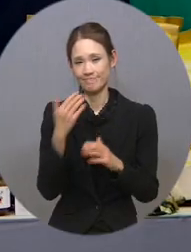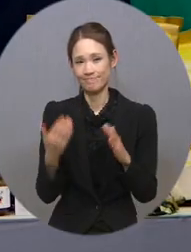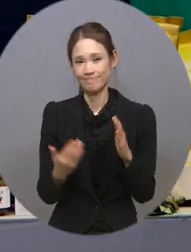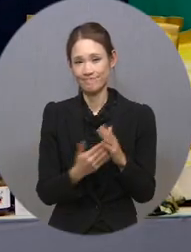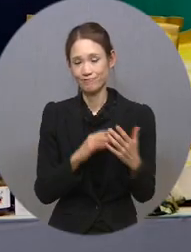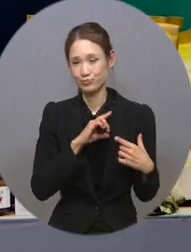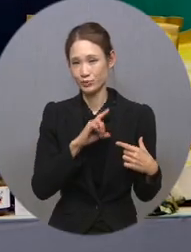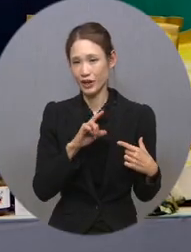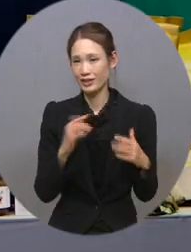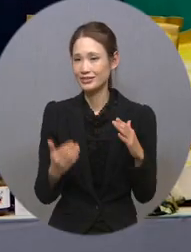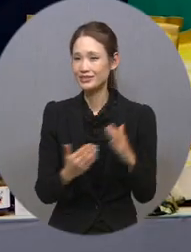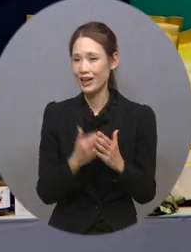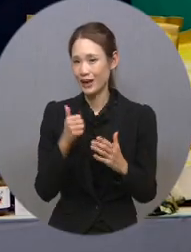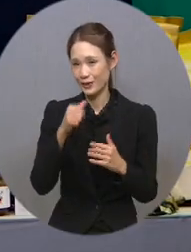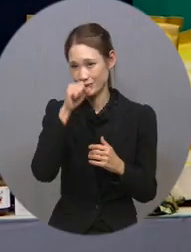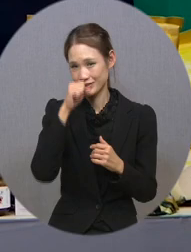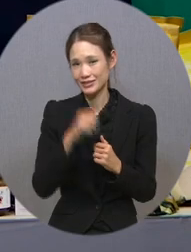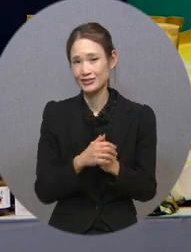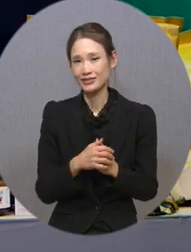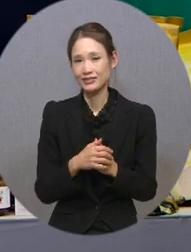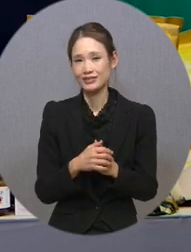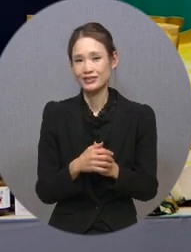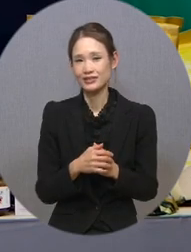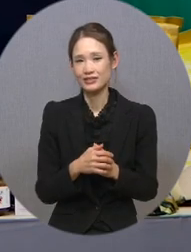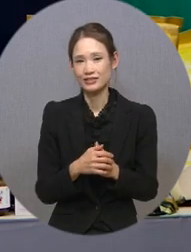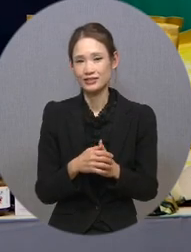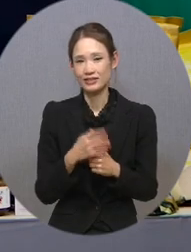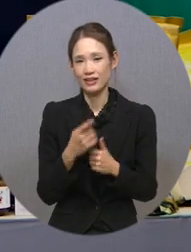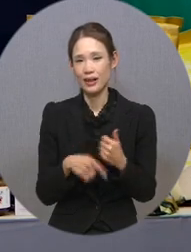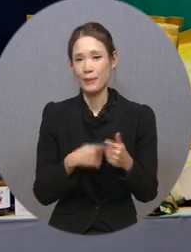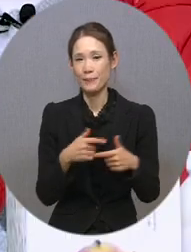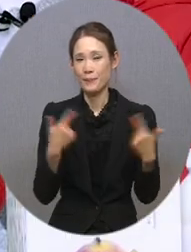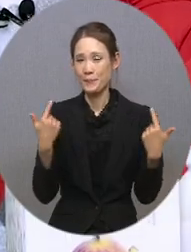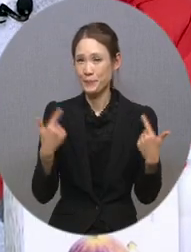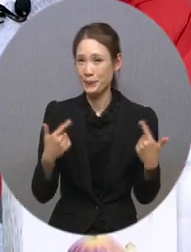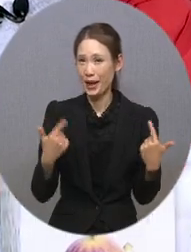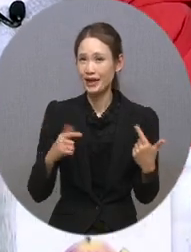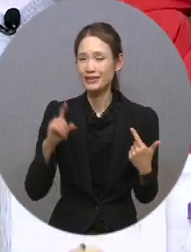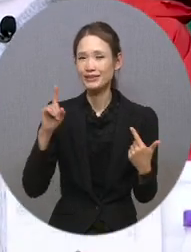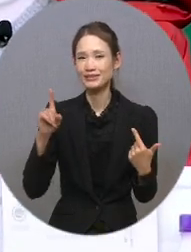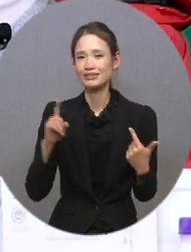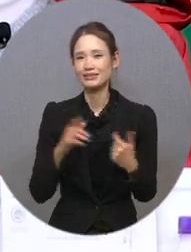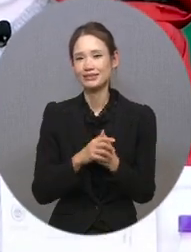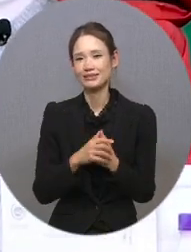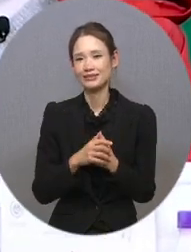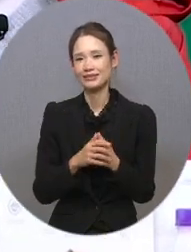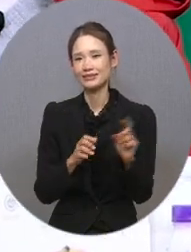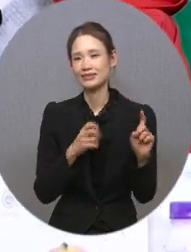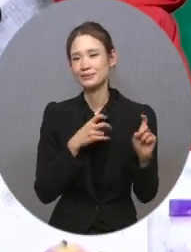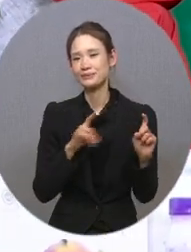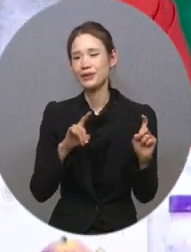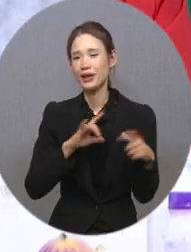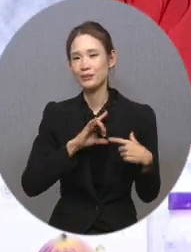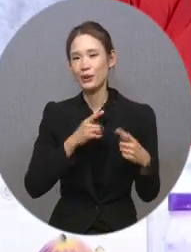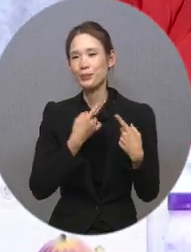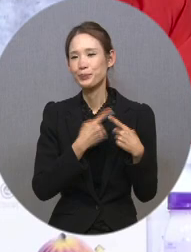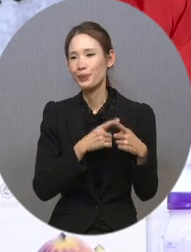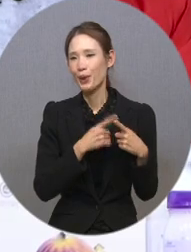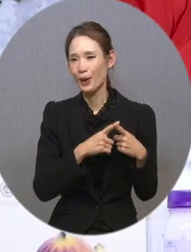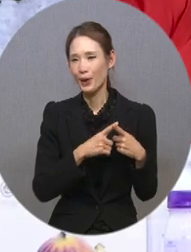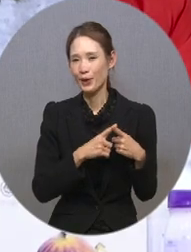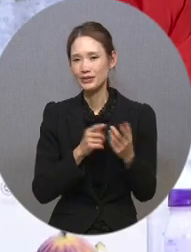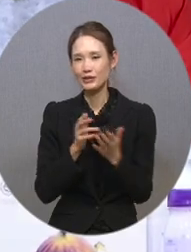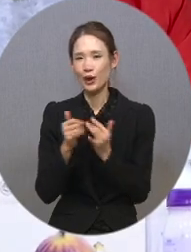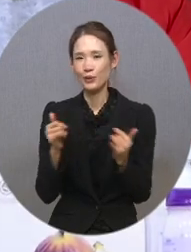브랜드 최고라면서요. 네 맞아요. 오. 저희들이 매년 한 번씩 네. 저희들이 거기 전남 10대 브랜드 쌀을 평가를 하는데 네.